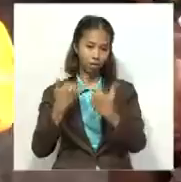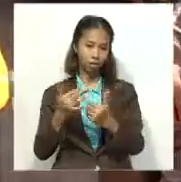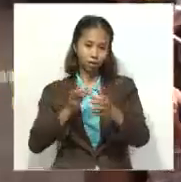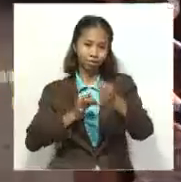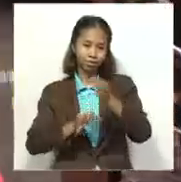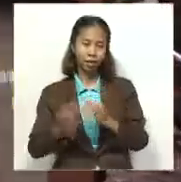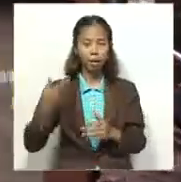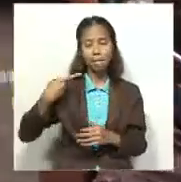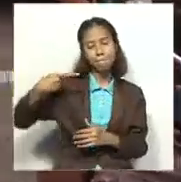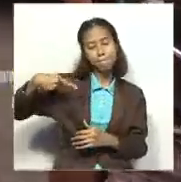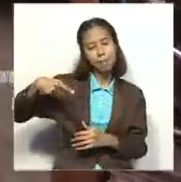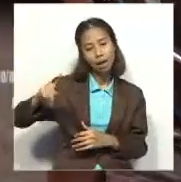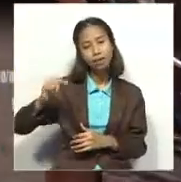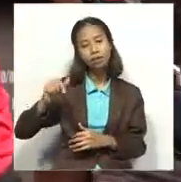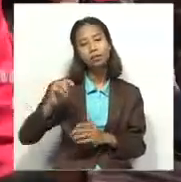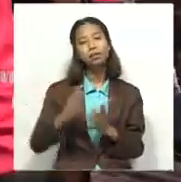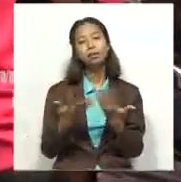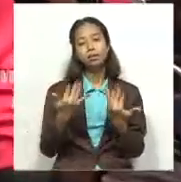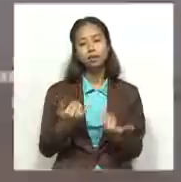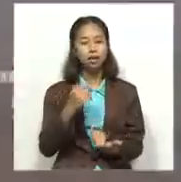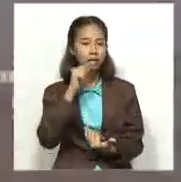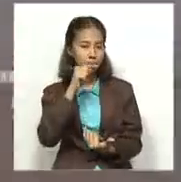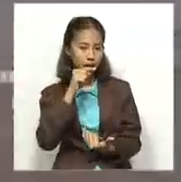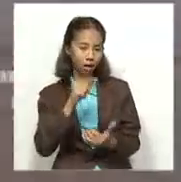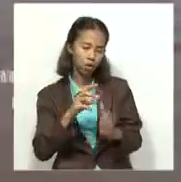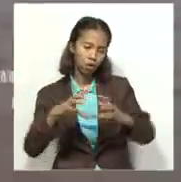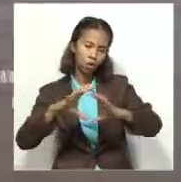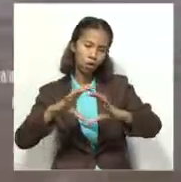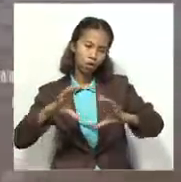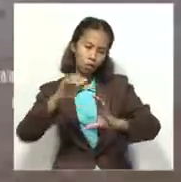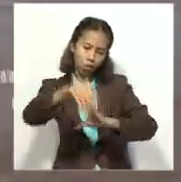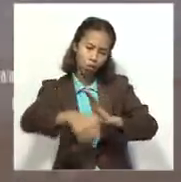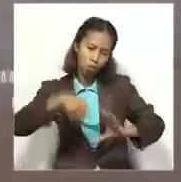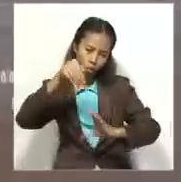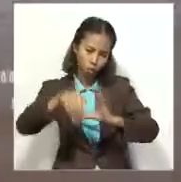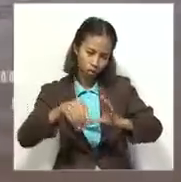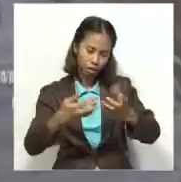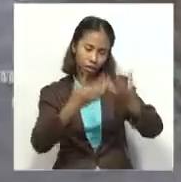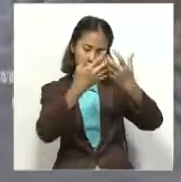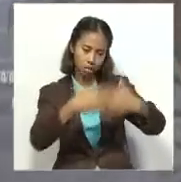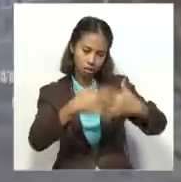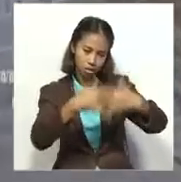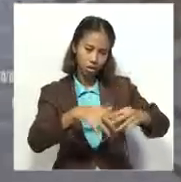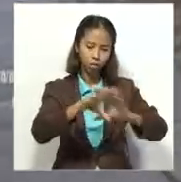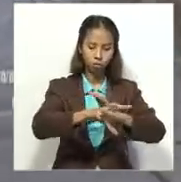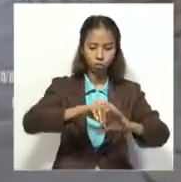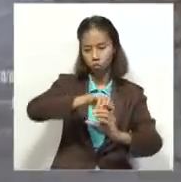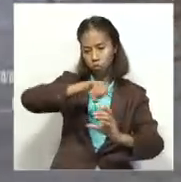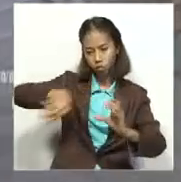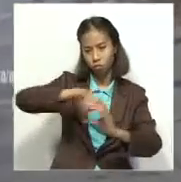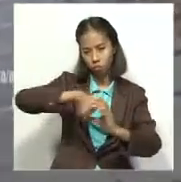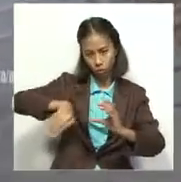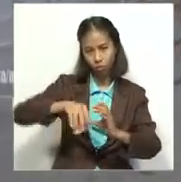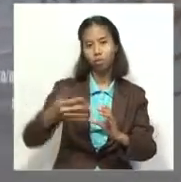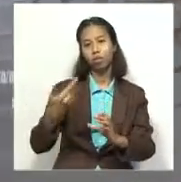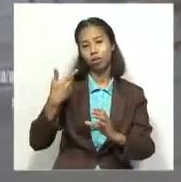การแทนปลัดจังหวัดหนองคายค่ะท่านก็สั่งการให้มีการอุดท่อระบายน้ำพร้อมทั้งติดตั้งเครื่องสูบน้ำออกจากหมู่บ้านด้วยนะคะรว